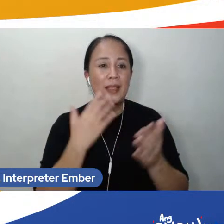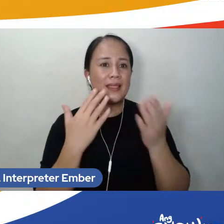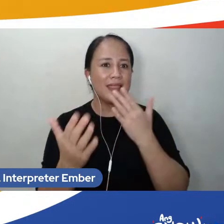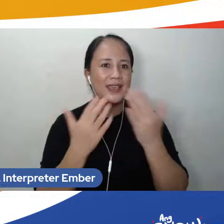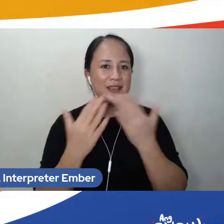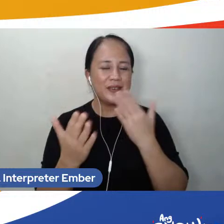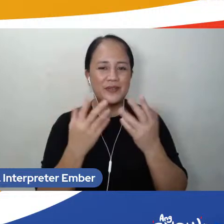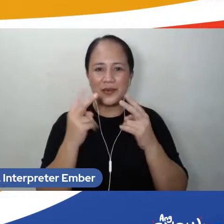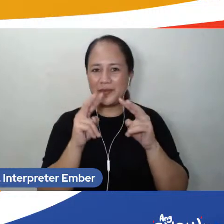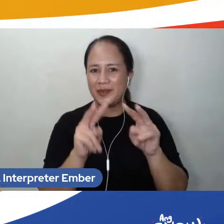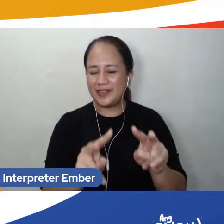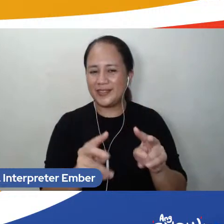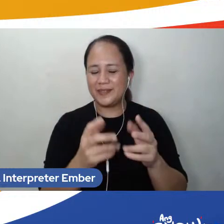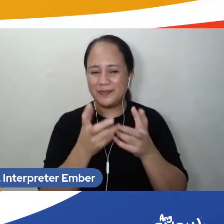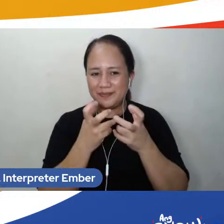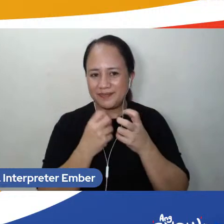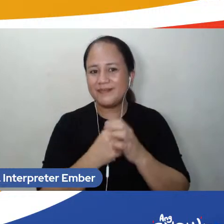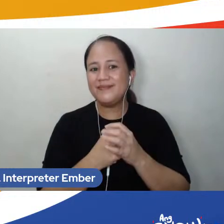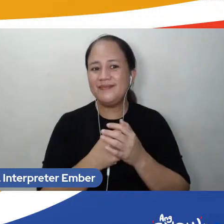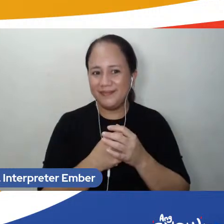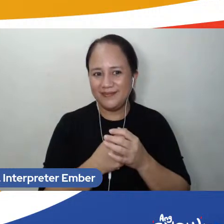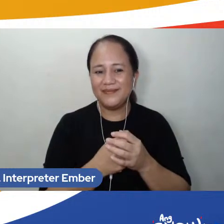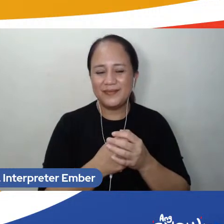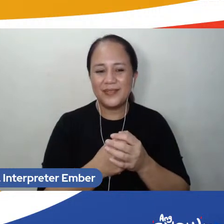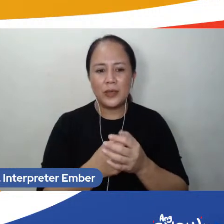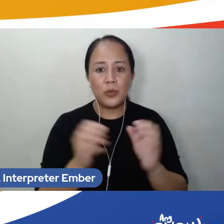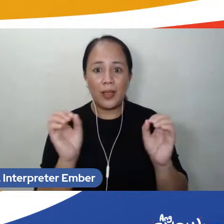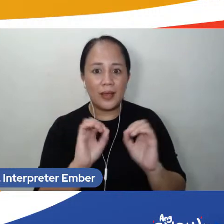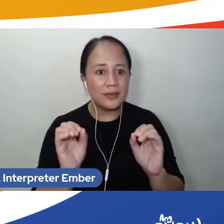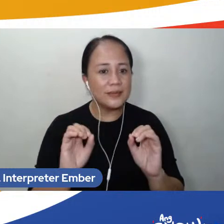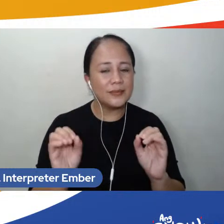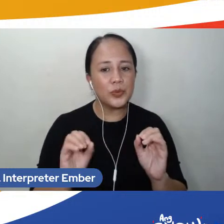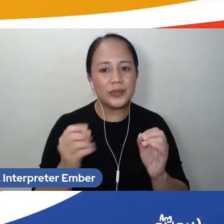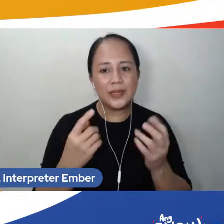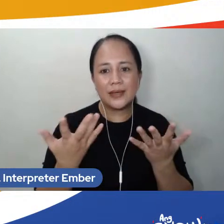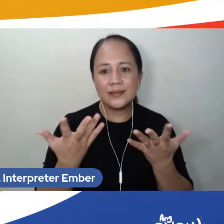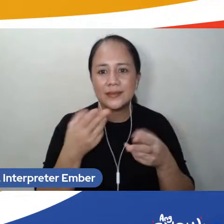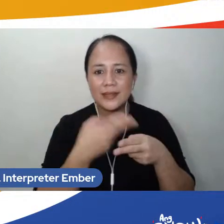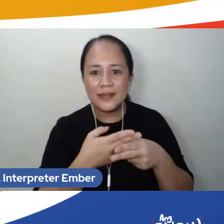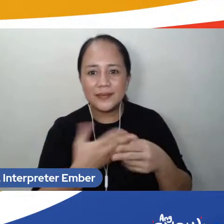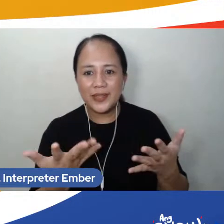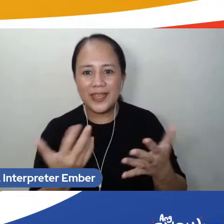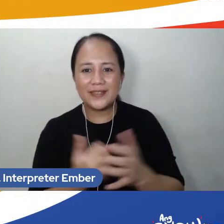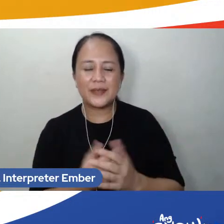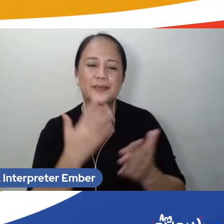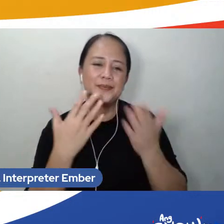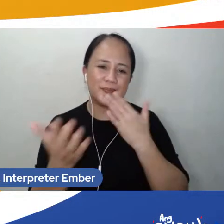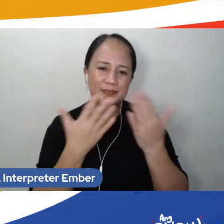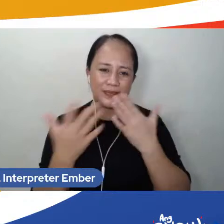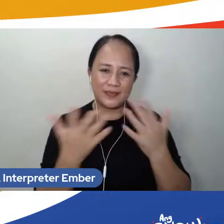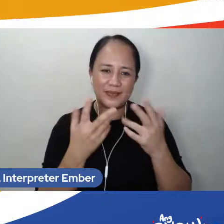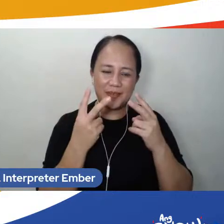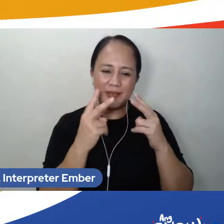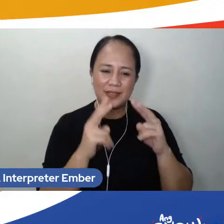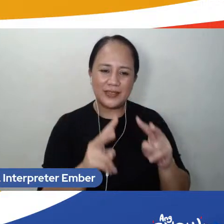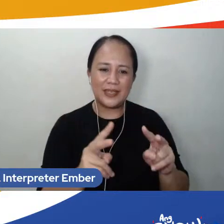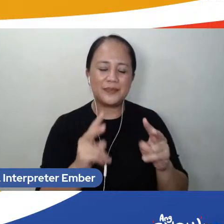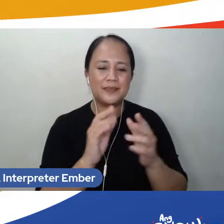for watching and tuning in. Ayan. So, mukhang wala na tayong mga pa-shoutout dyan. Thank you so much for tuning in.